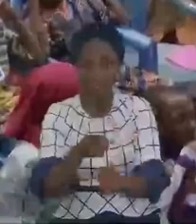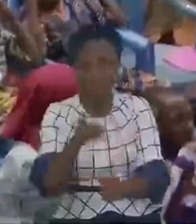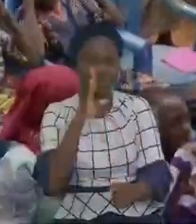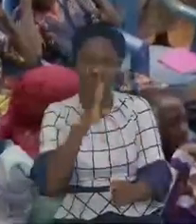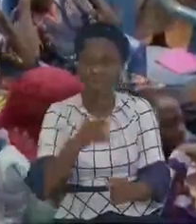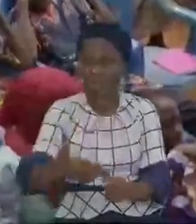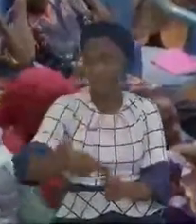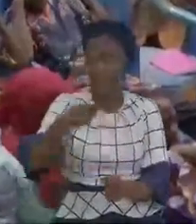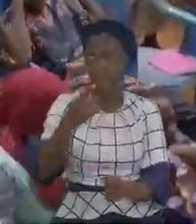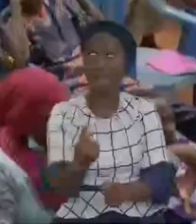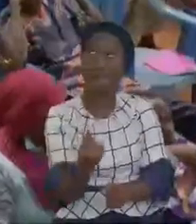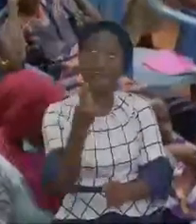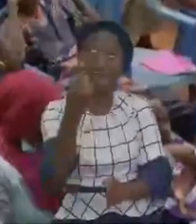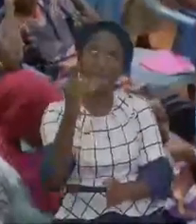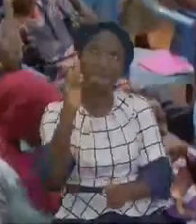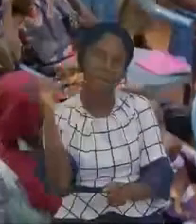de Dieu.